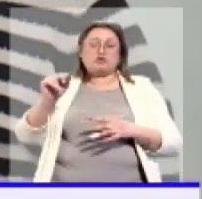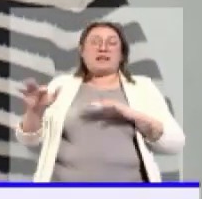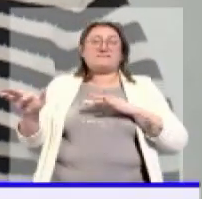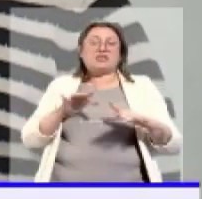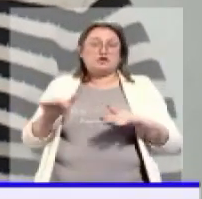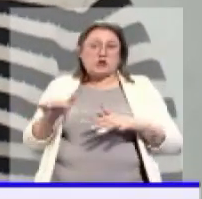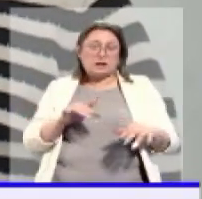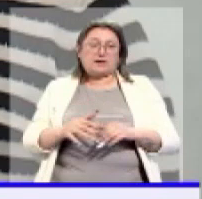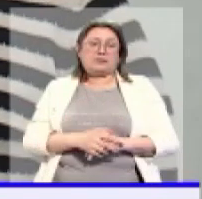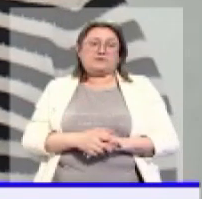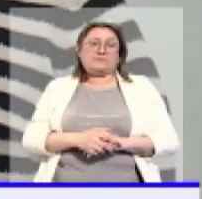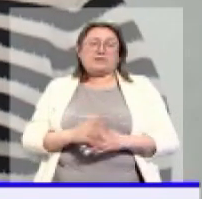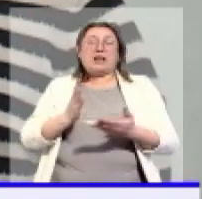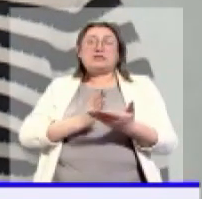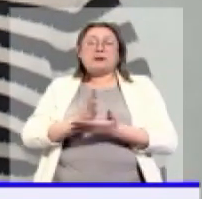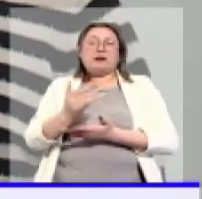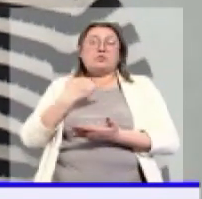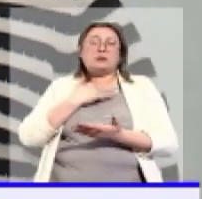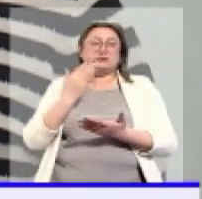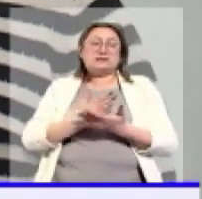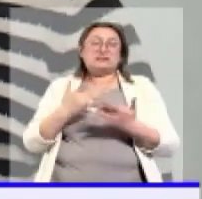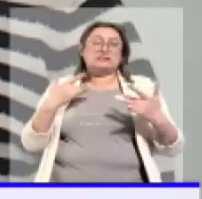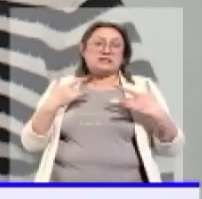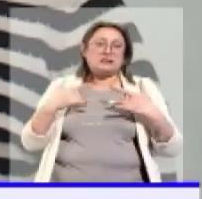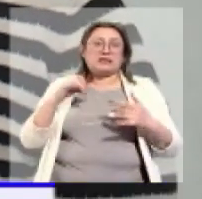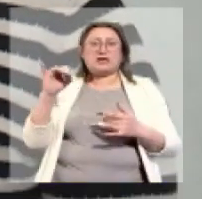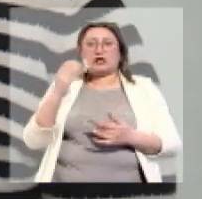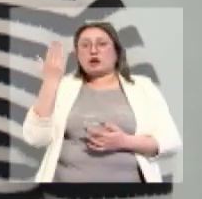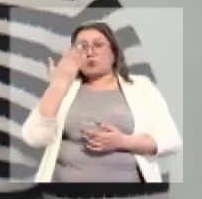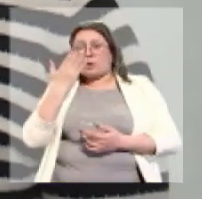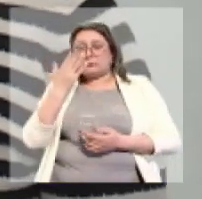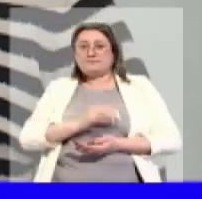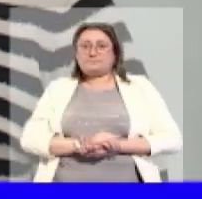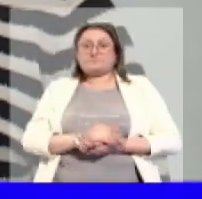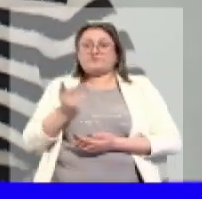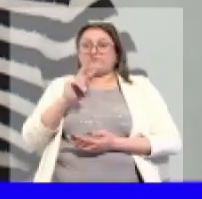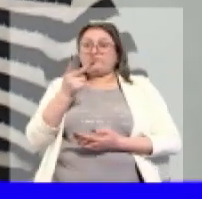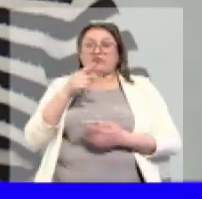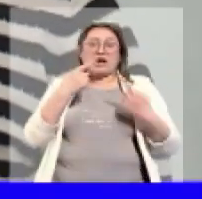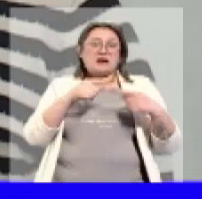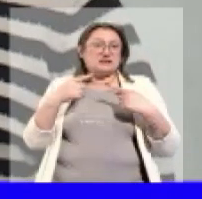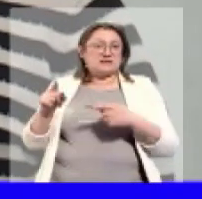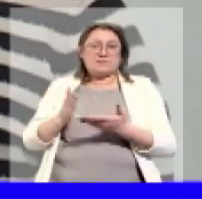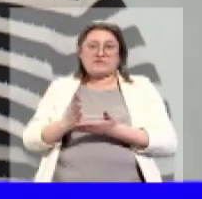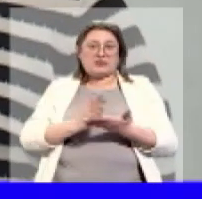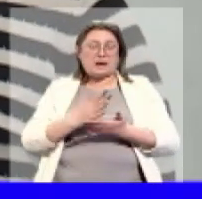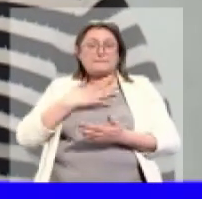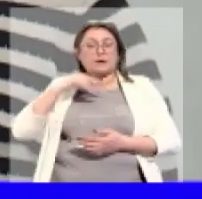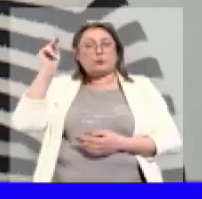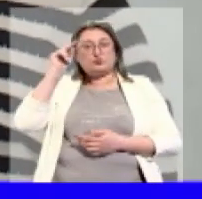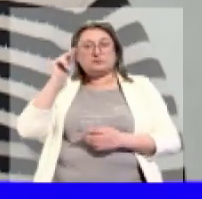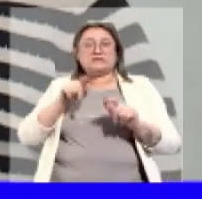движение. Направления у нас есть театр и кино, то есть это два разных направления. Мы